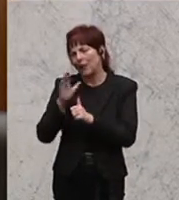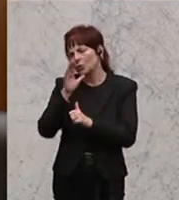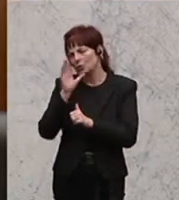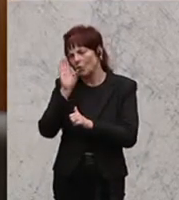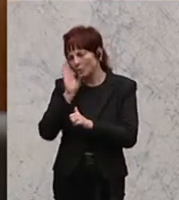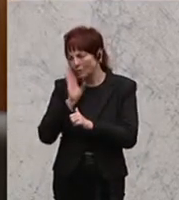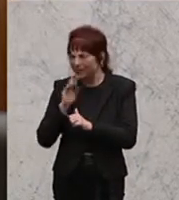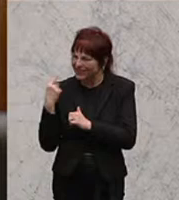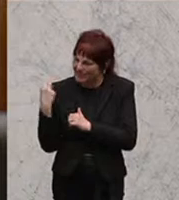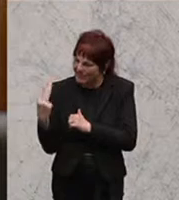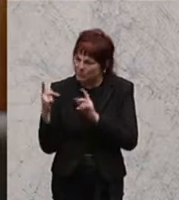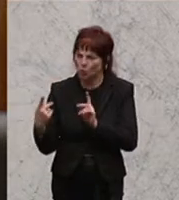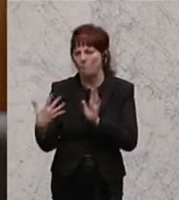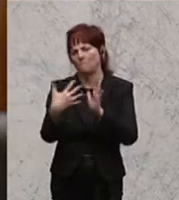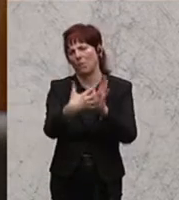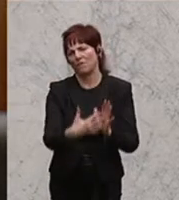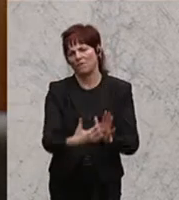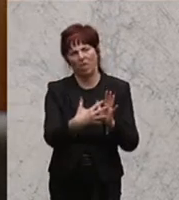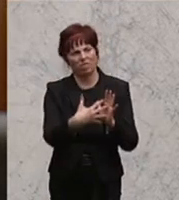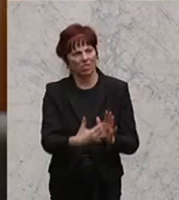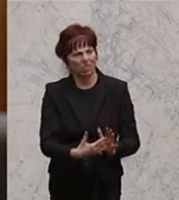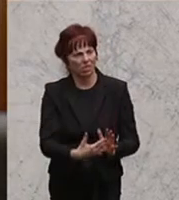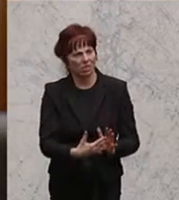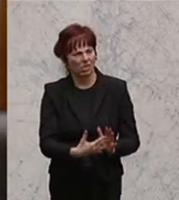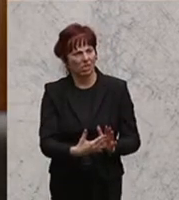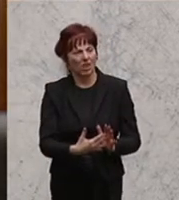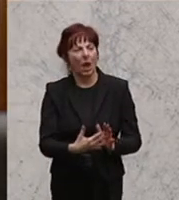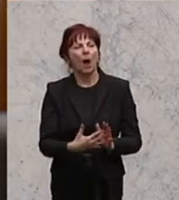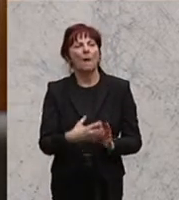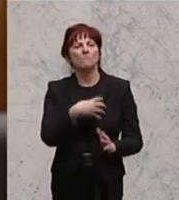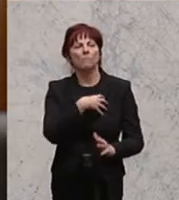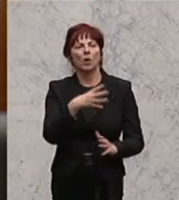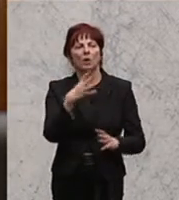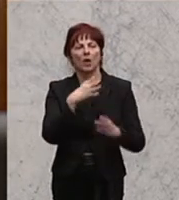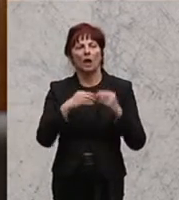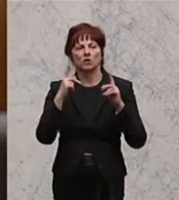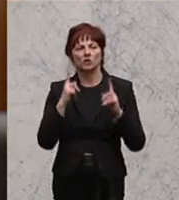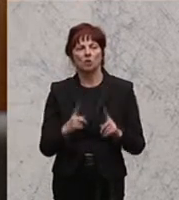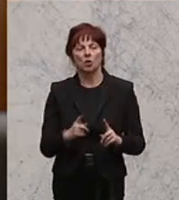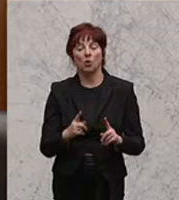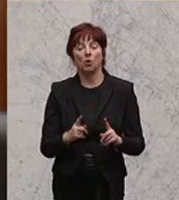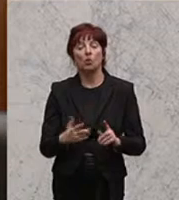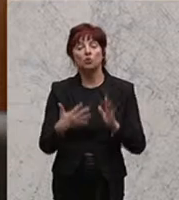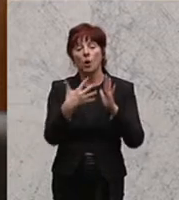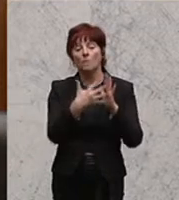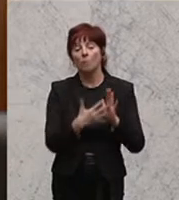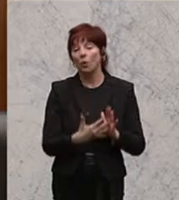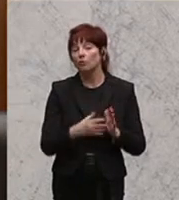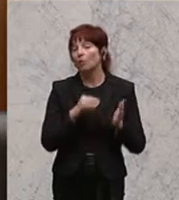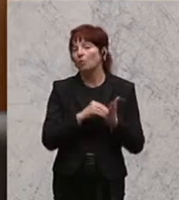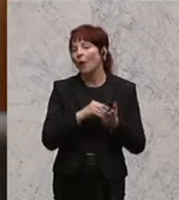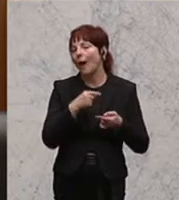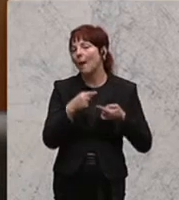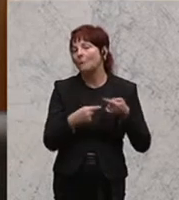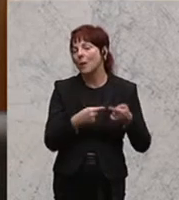Prüfung vorzunehmen des Burgtheaters. Und die Prüfung ist im Gange